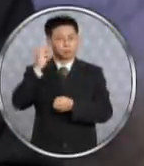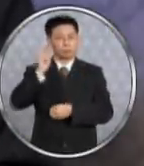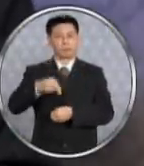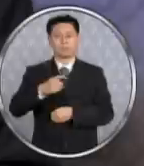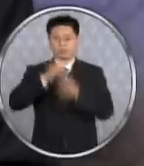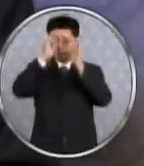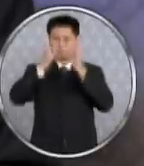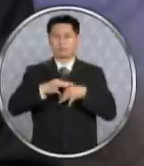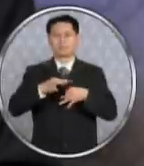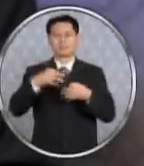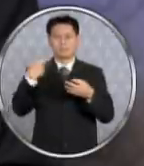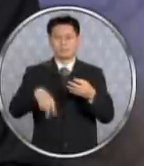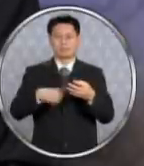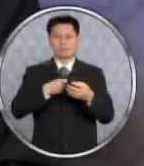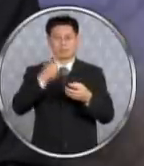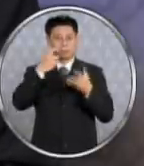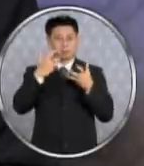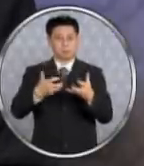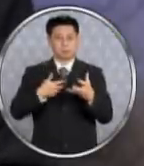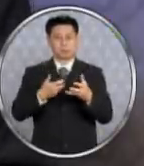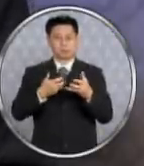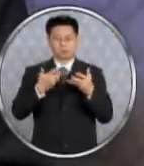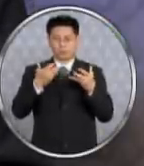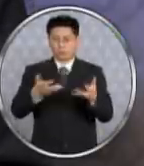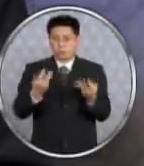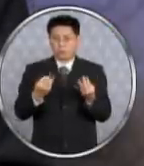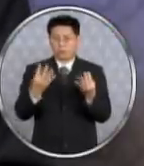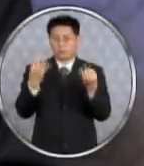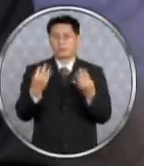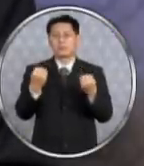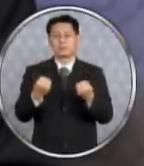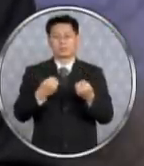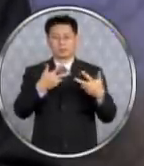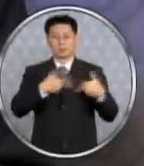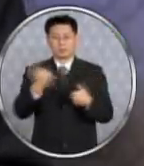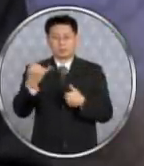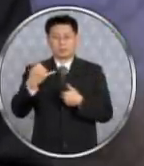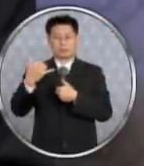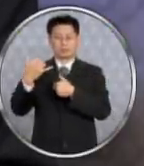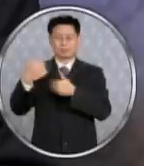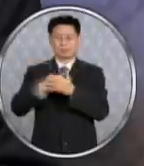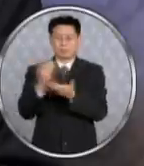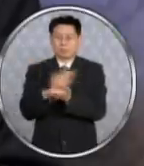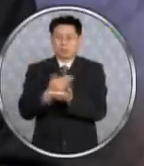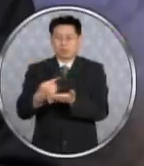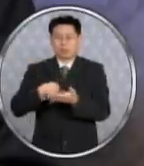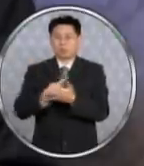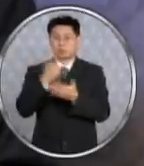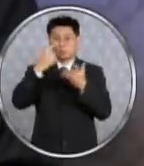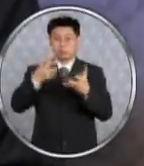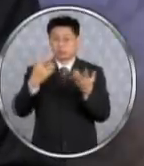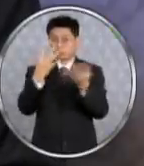力，他还必须重视关键数字。蔡主席批评我只重视数字，事实